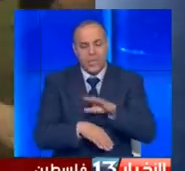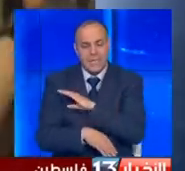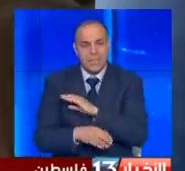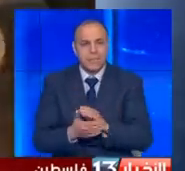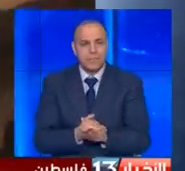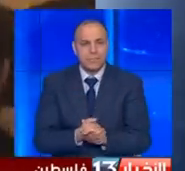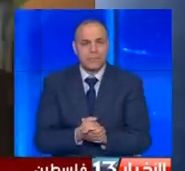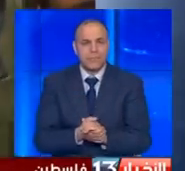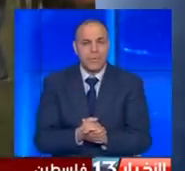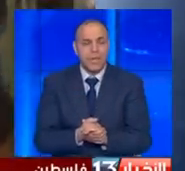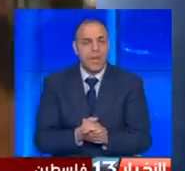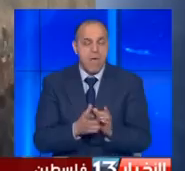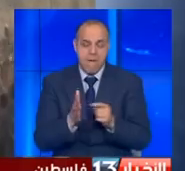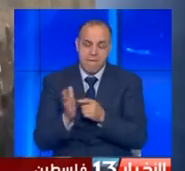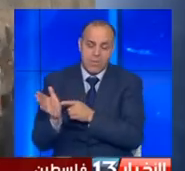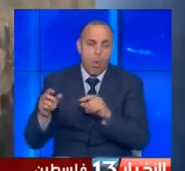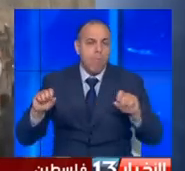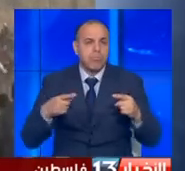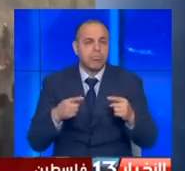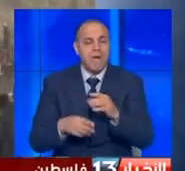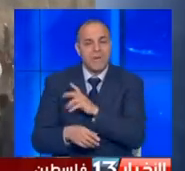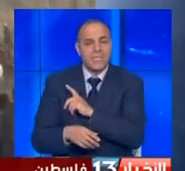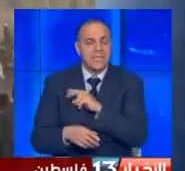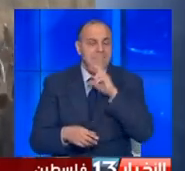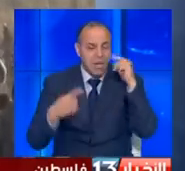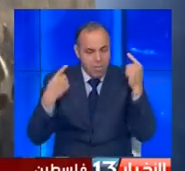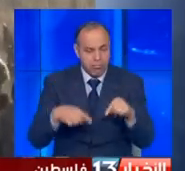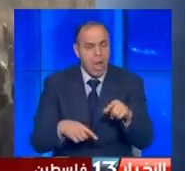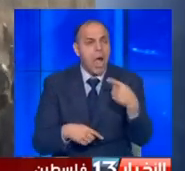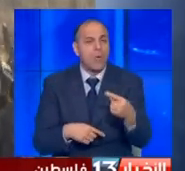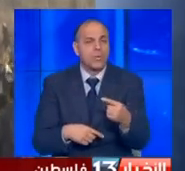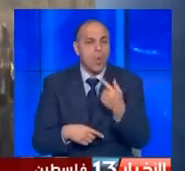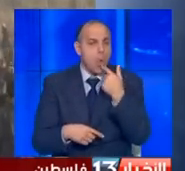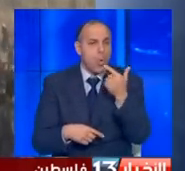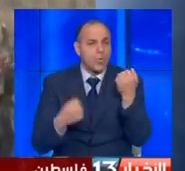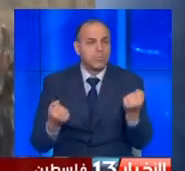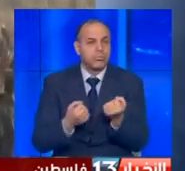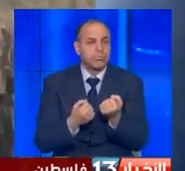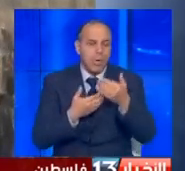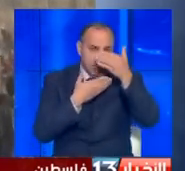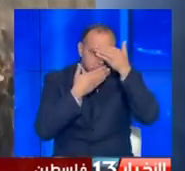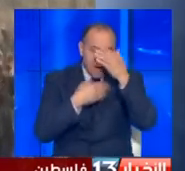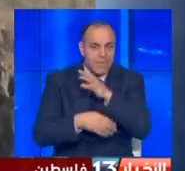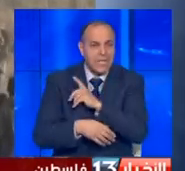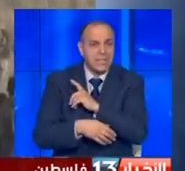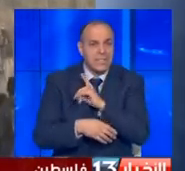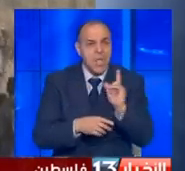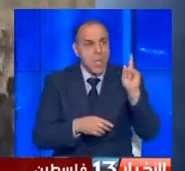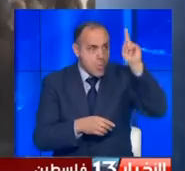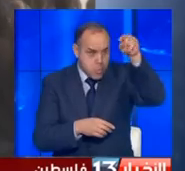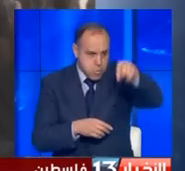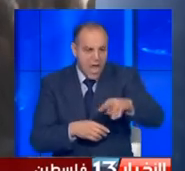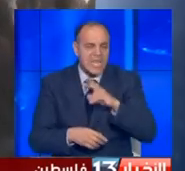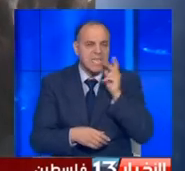وفي فصل اخر من المواجهه الفلسطينيه الاسرائيليه اطلقه نشطاء المقاومه الفلسطينيه الصواريخ على المحتل